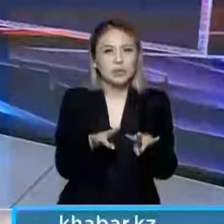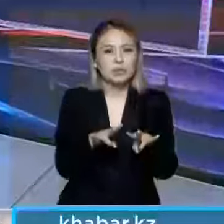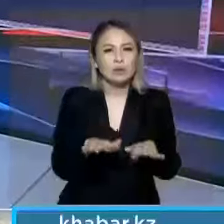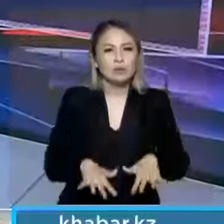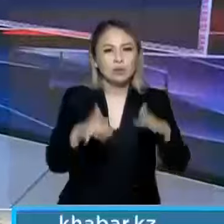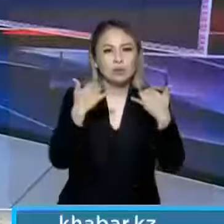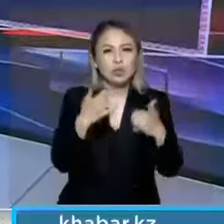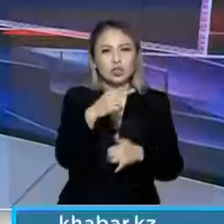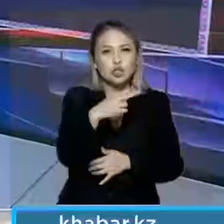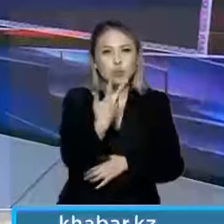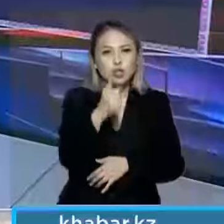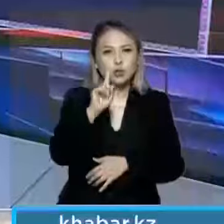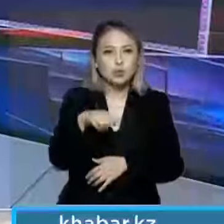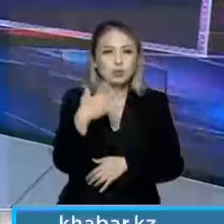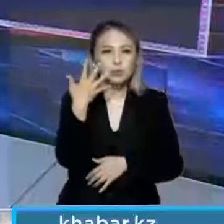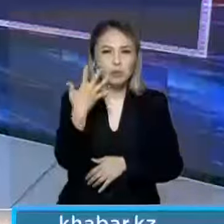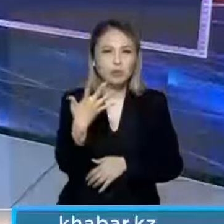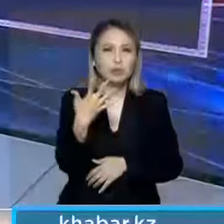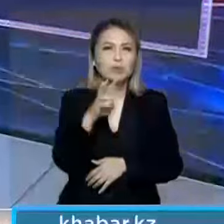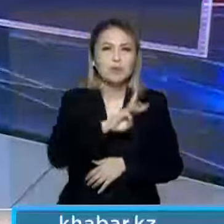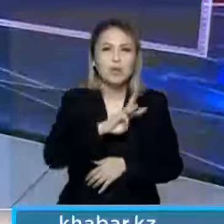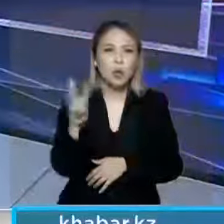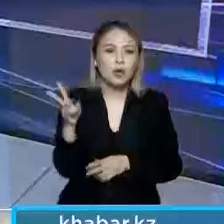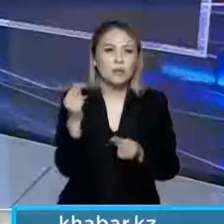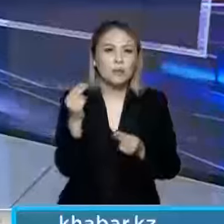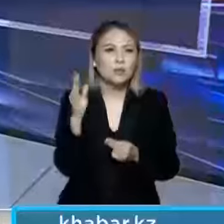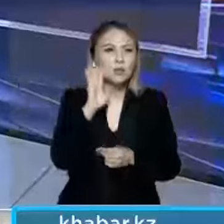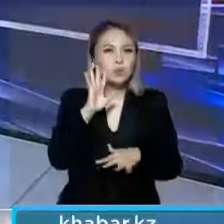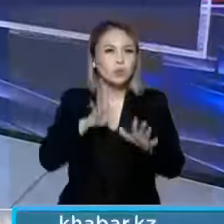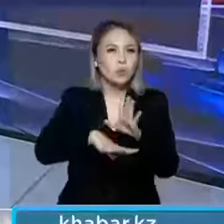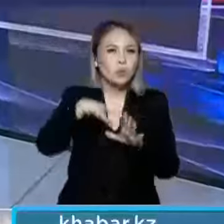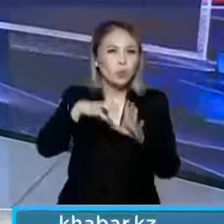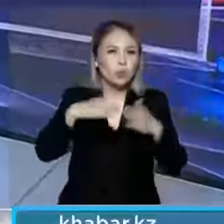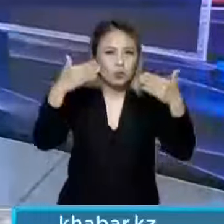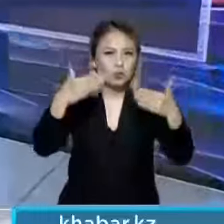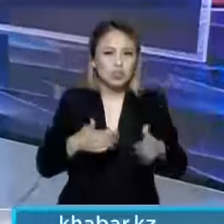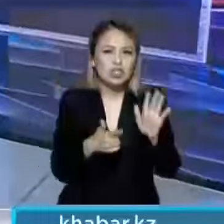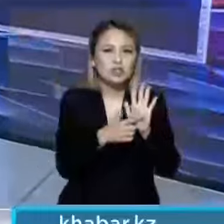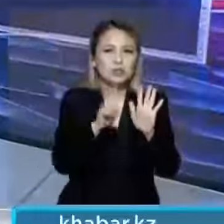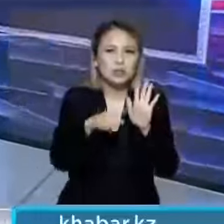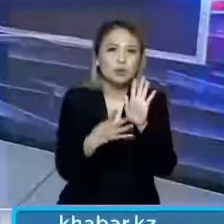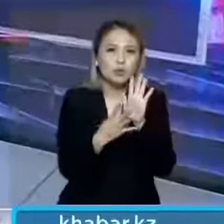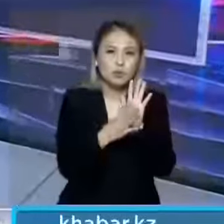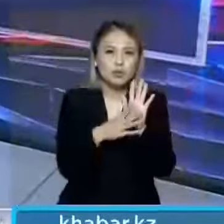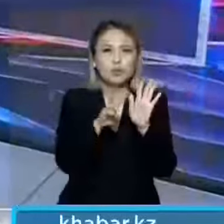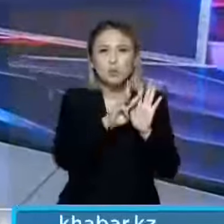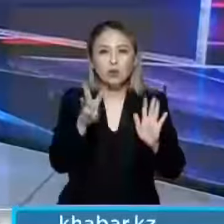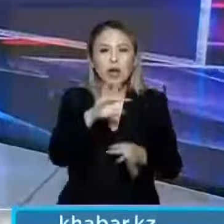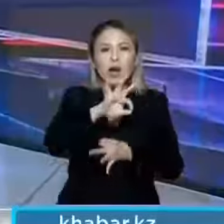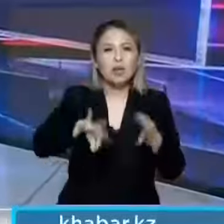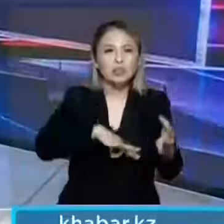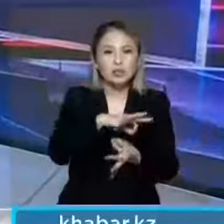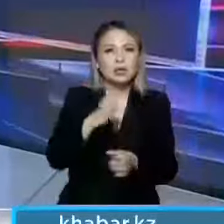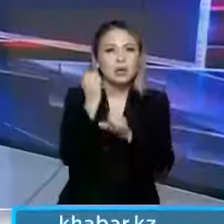Тасқын аймақтарынан бүгінге дейін 23,5 миллион текше метрден астам су сорылған, ал бөгет болу үшін 7,9